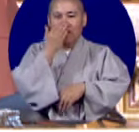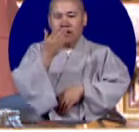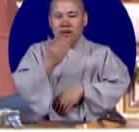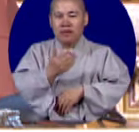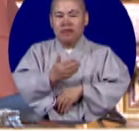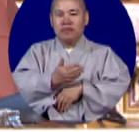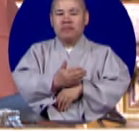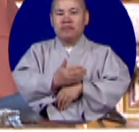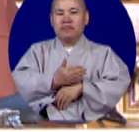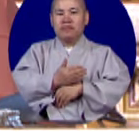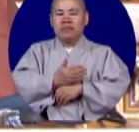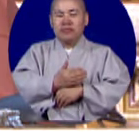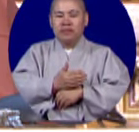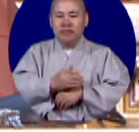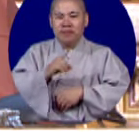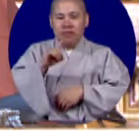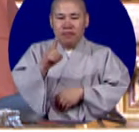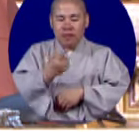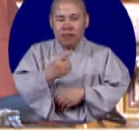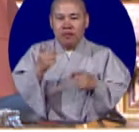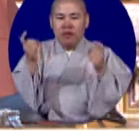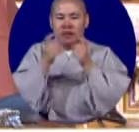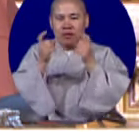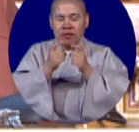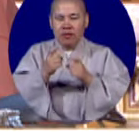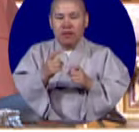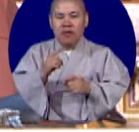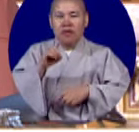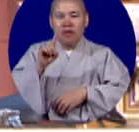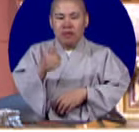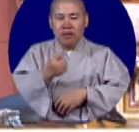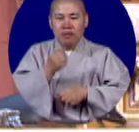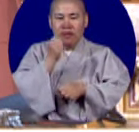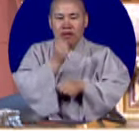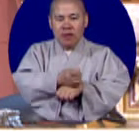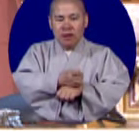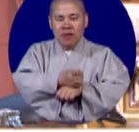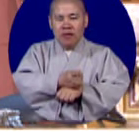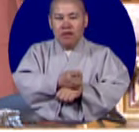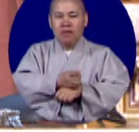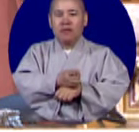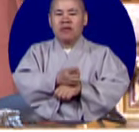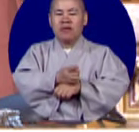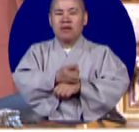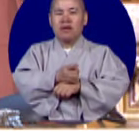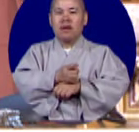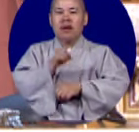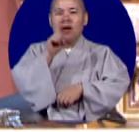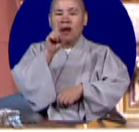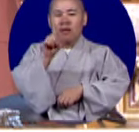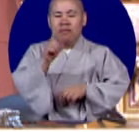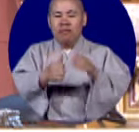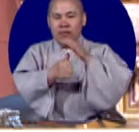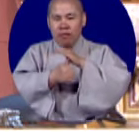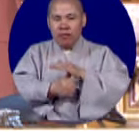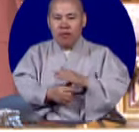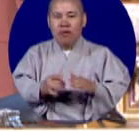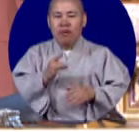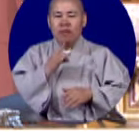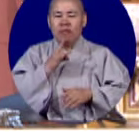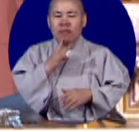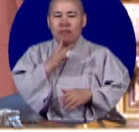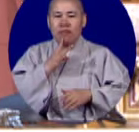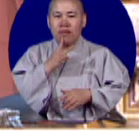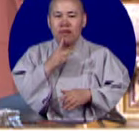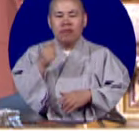백전백승이 불여 일인이라 100번 싸워서 100번 이기는 것이 한 번 참는 것만 갖지 못하다. 그게